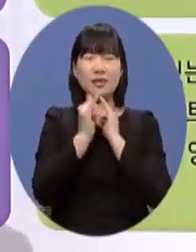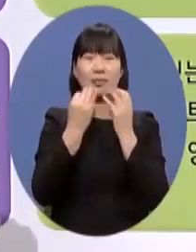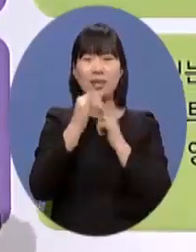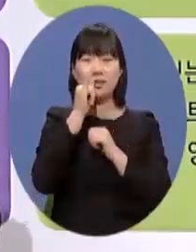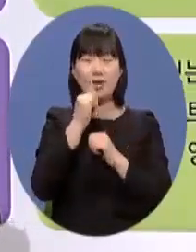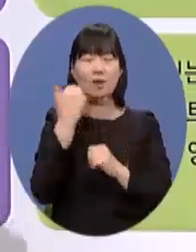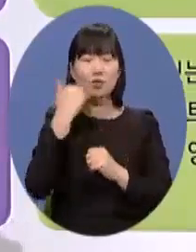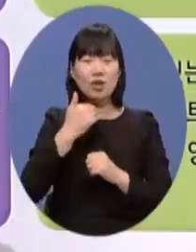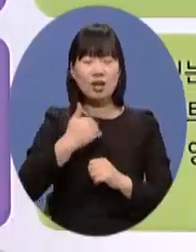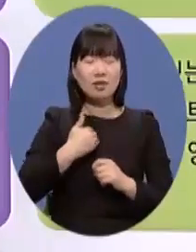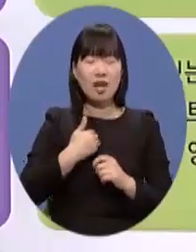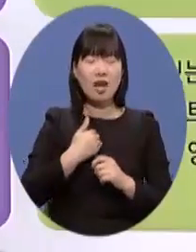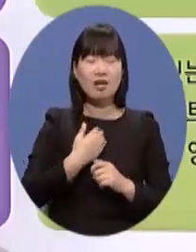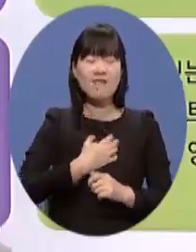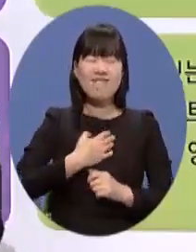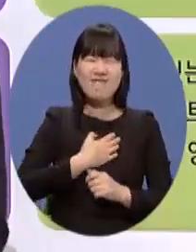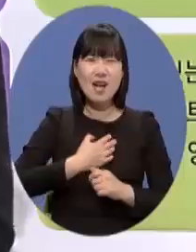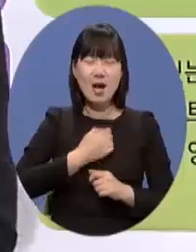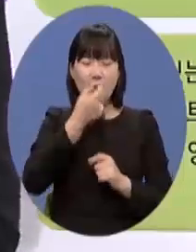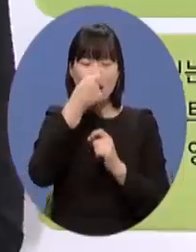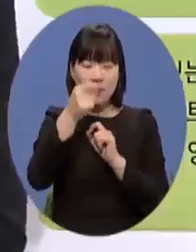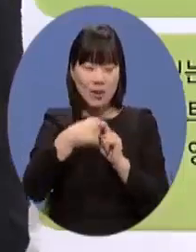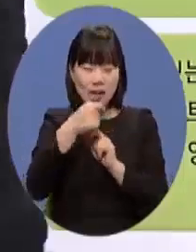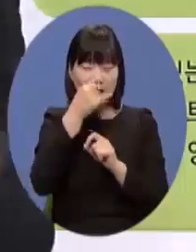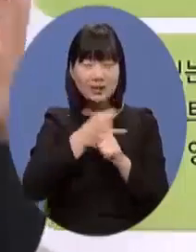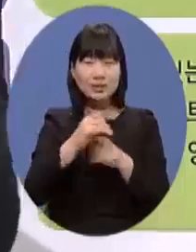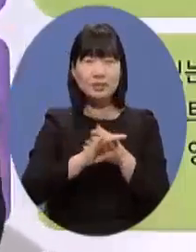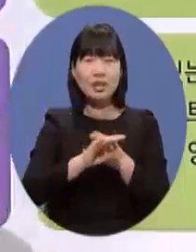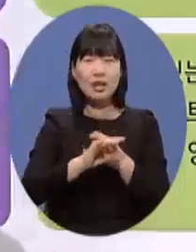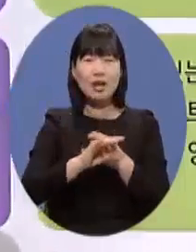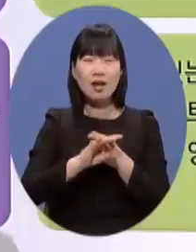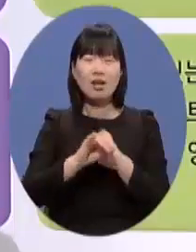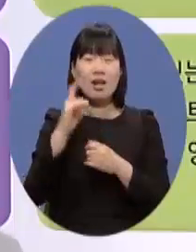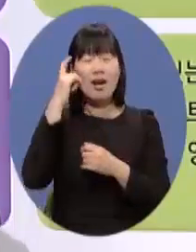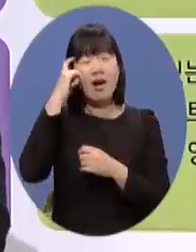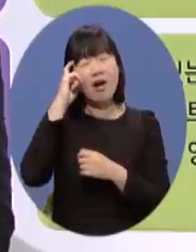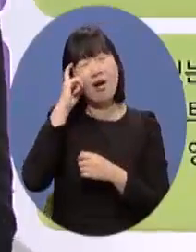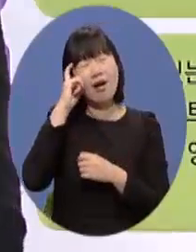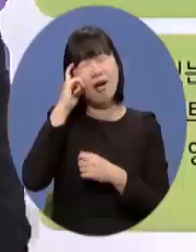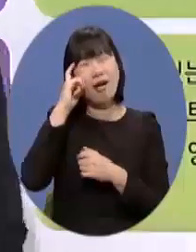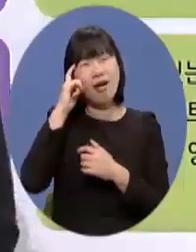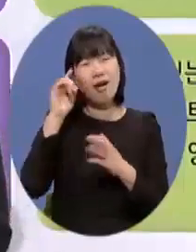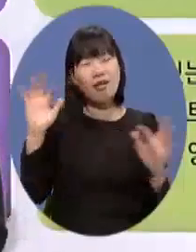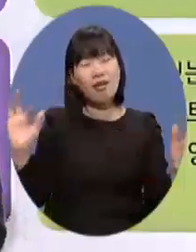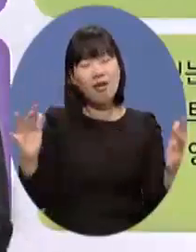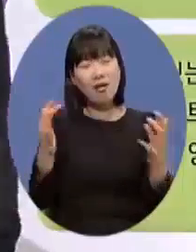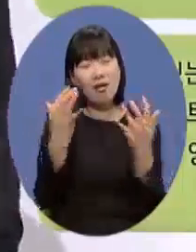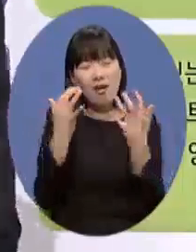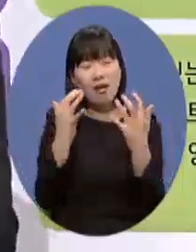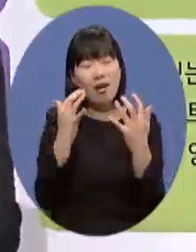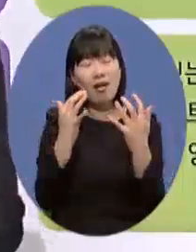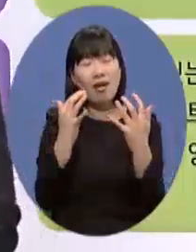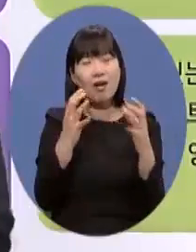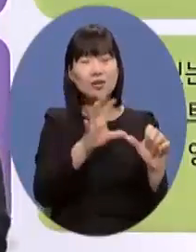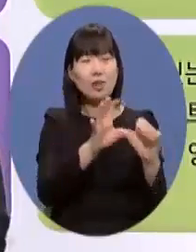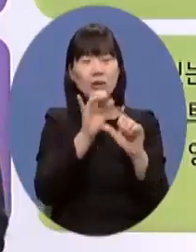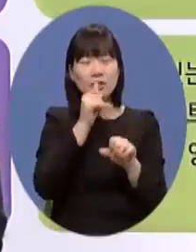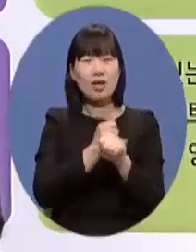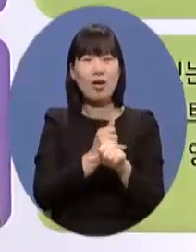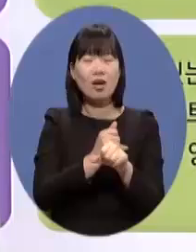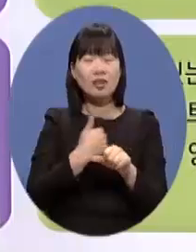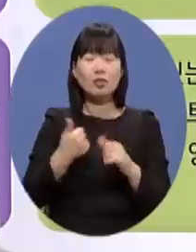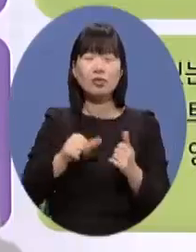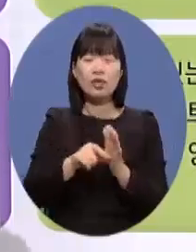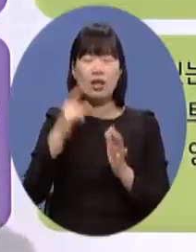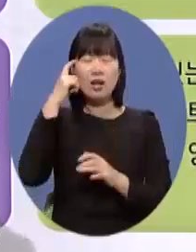그러니까 누가 좀 나를 속상하게 했다면은 막 상상적 청중을 동원하는 거야. 내가 죽었어. 때를 생각해봐. 그럼 막 상대가 막 죄책감 갖고